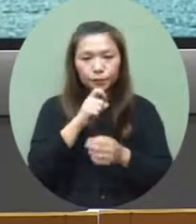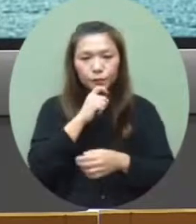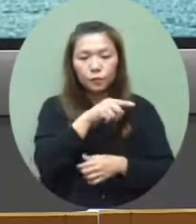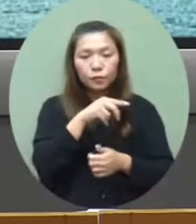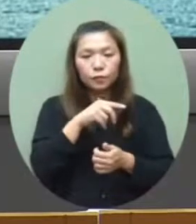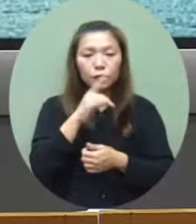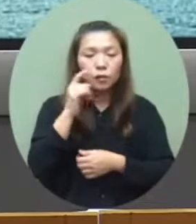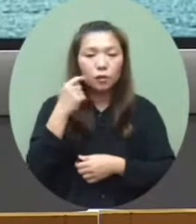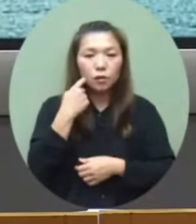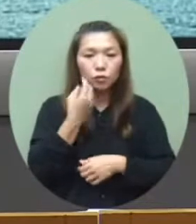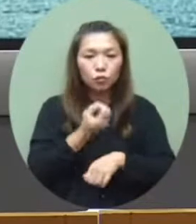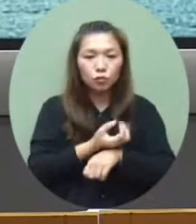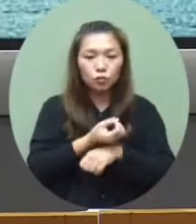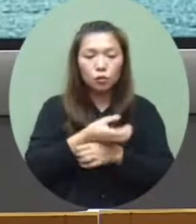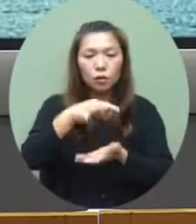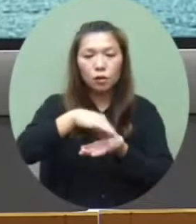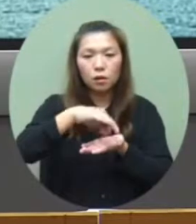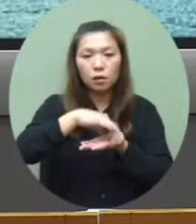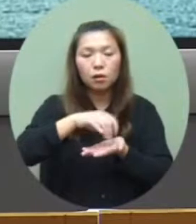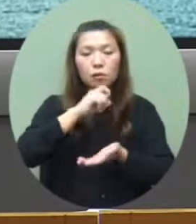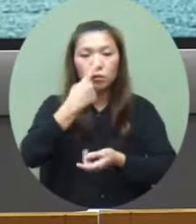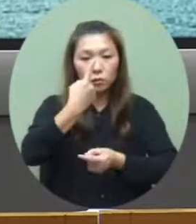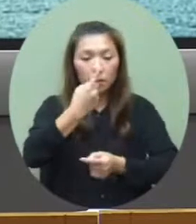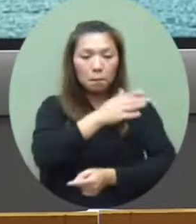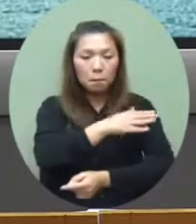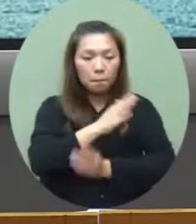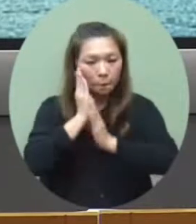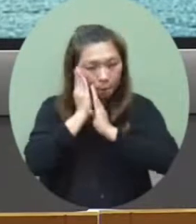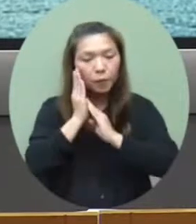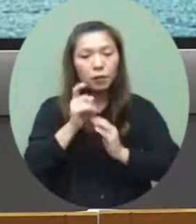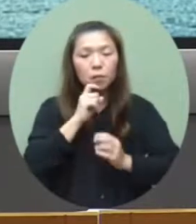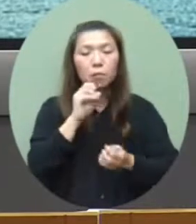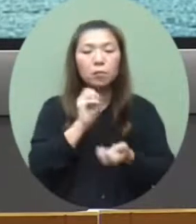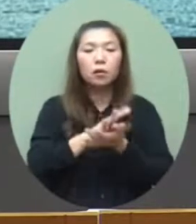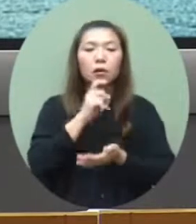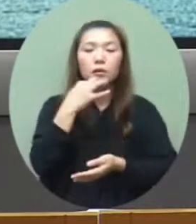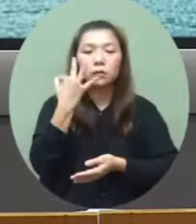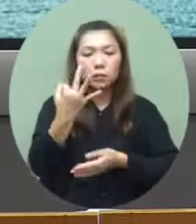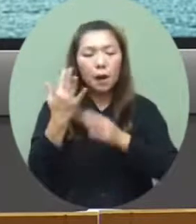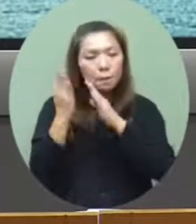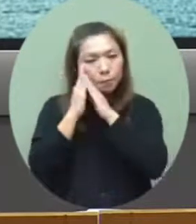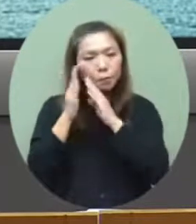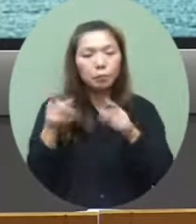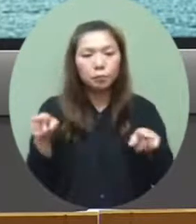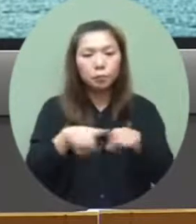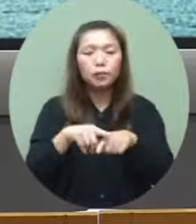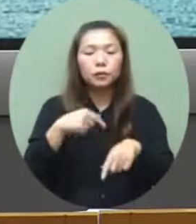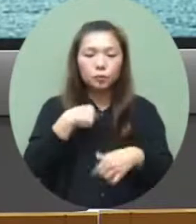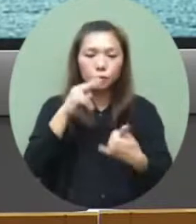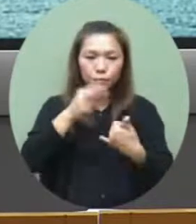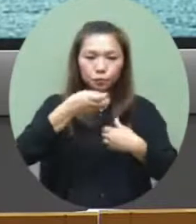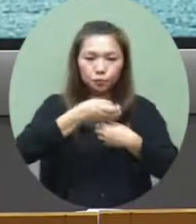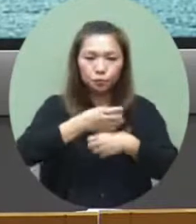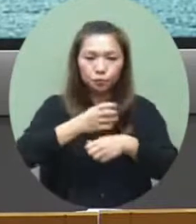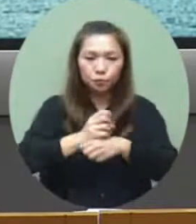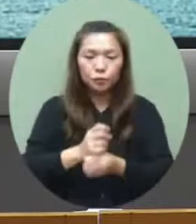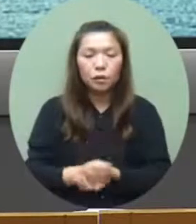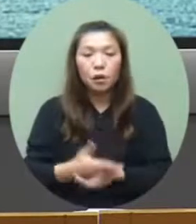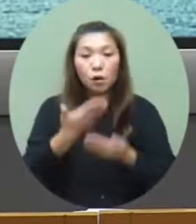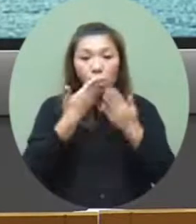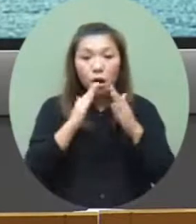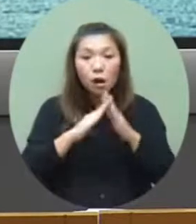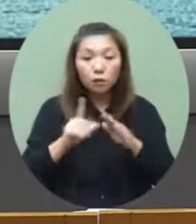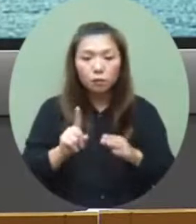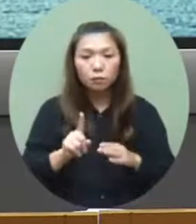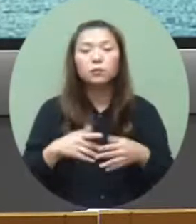區神志苑節日軒 in Chun Wan, 1 case and 3 residents subject